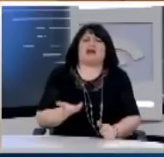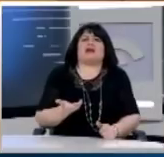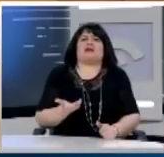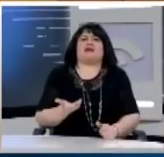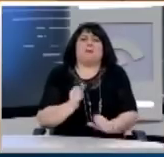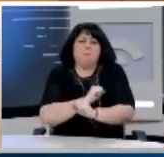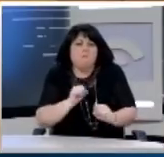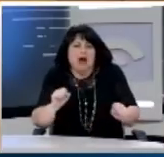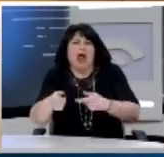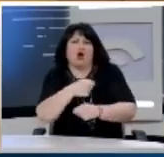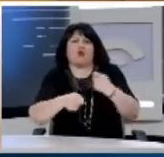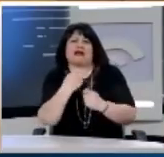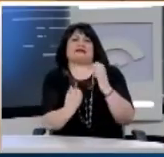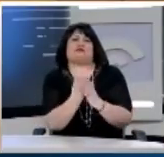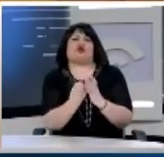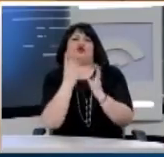απορρίθμιση στην αγορά προϊόντων.